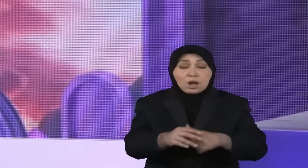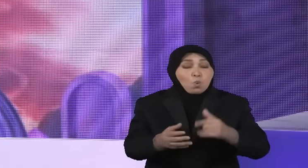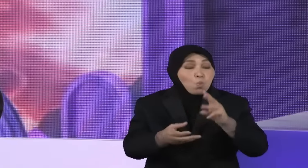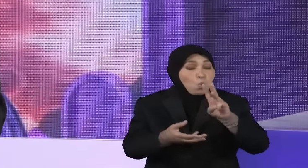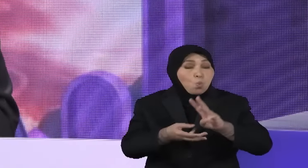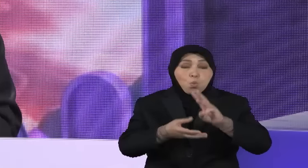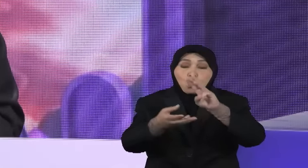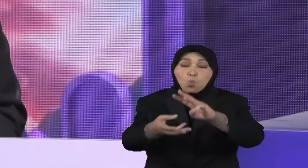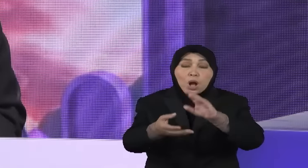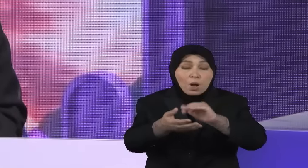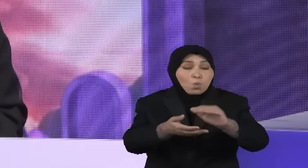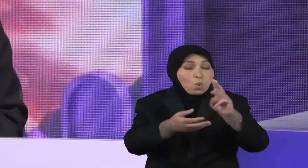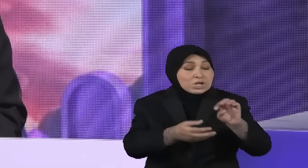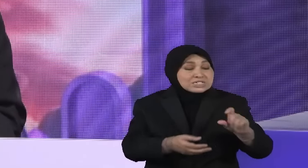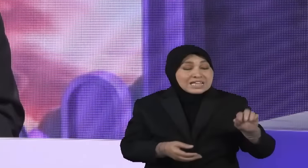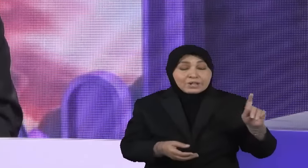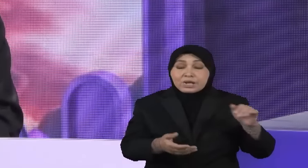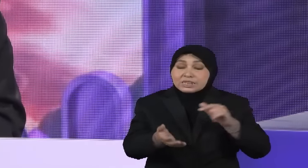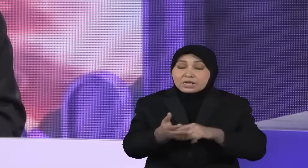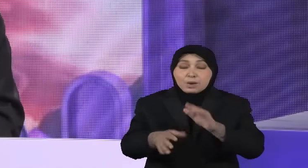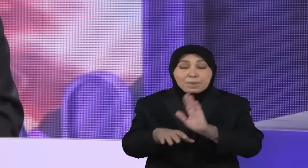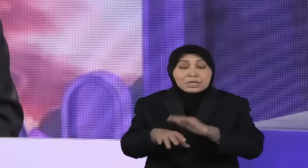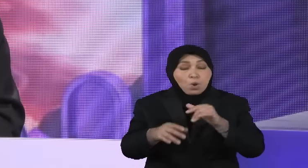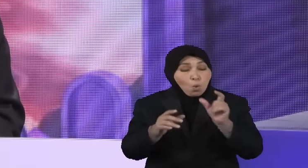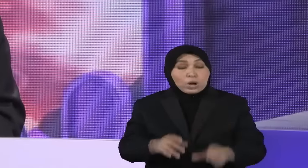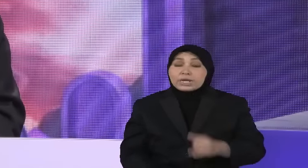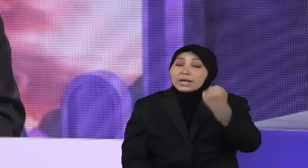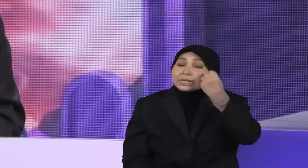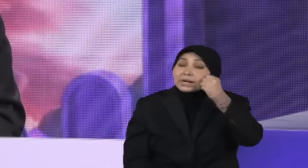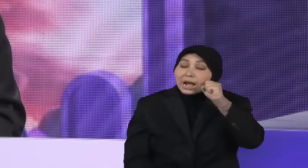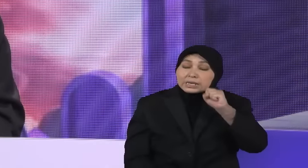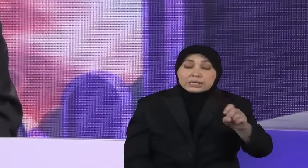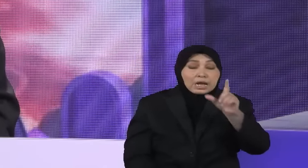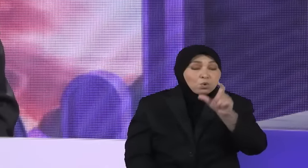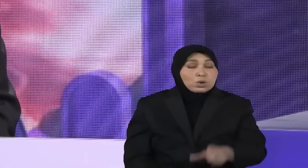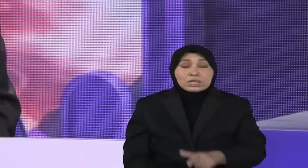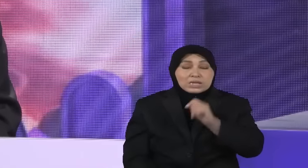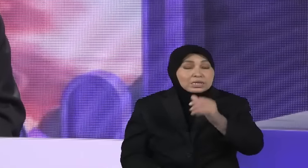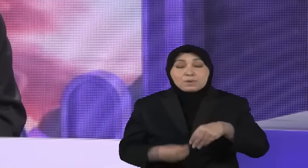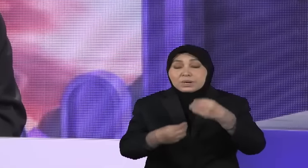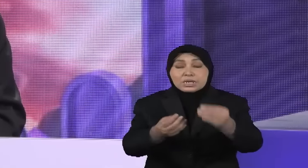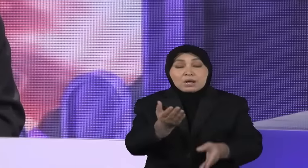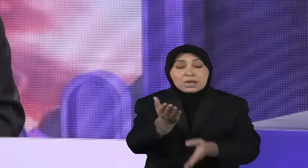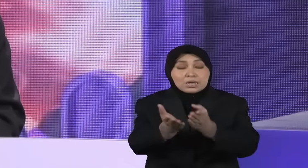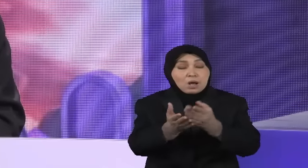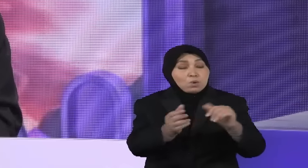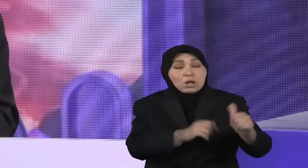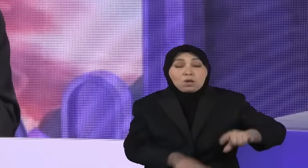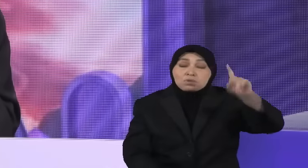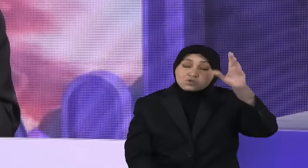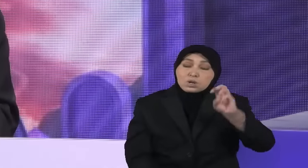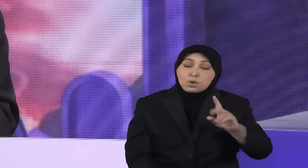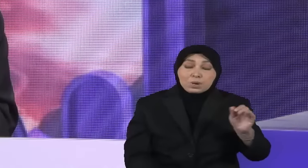ini juga digelar sebagai orang yang derhaka, dan orang ini tidak diberi hidayah oleh Allah Subhanahu Wa Taala.